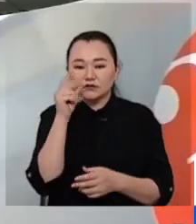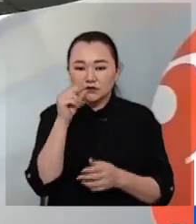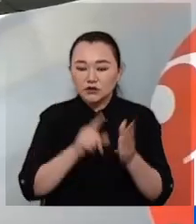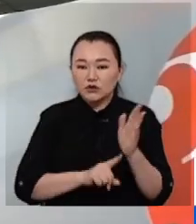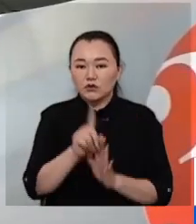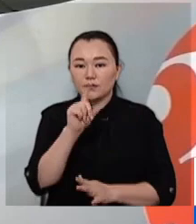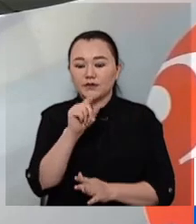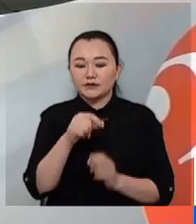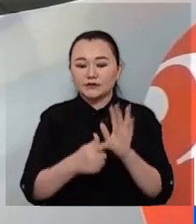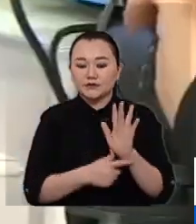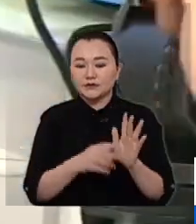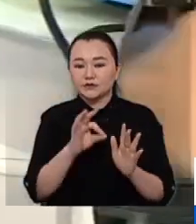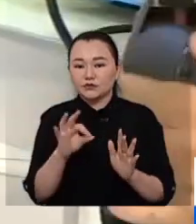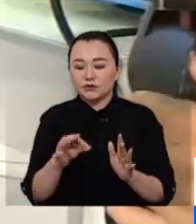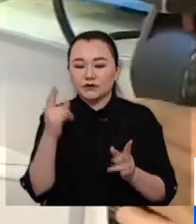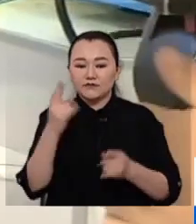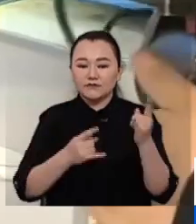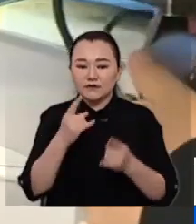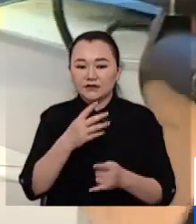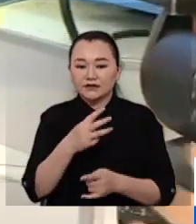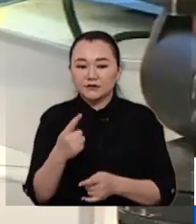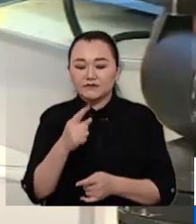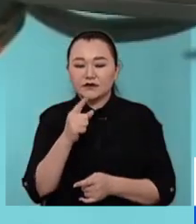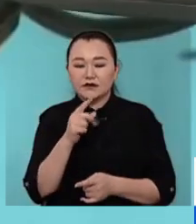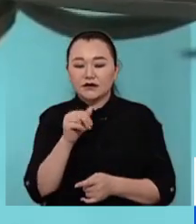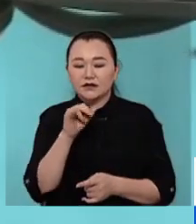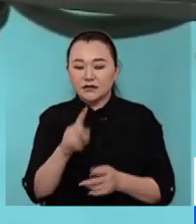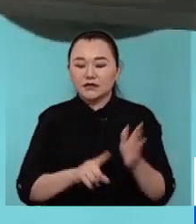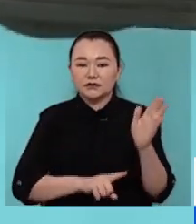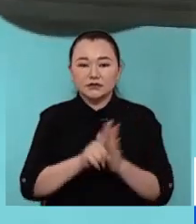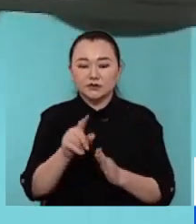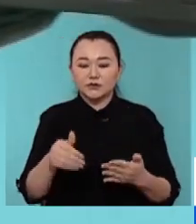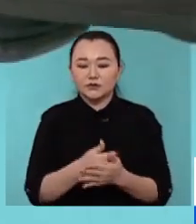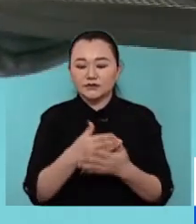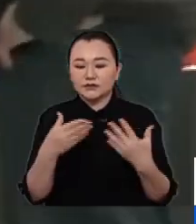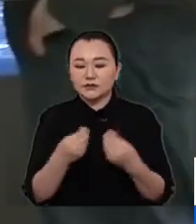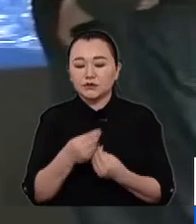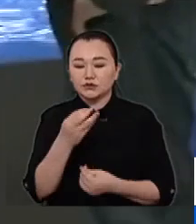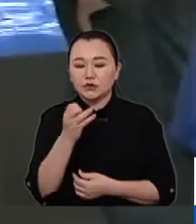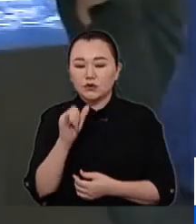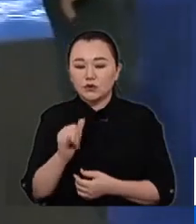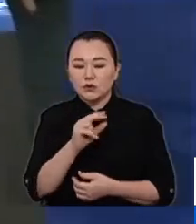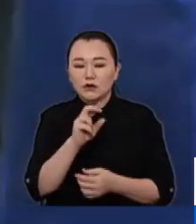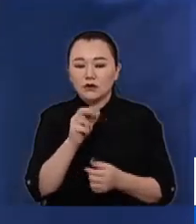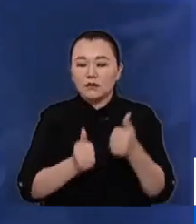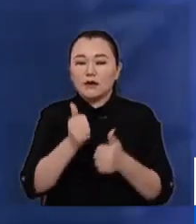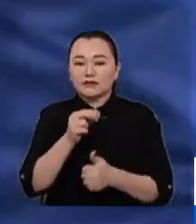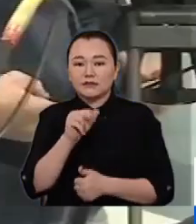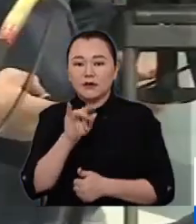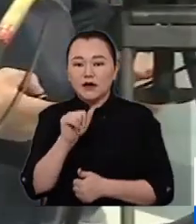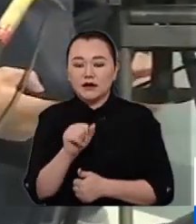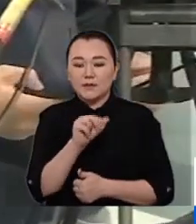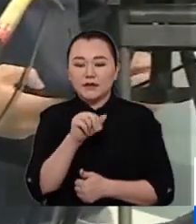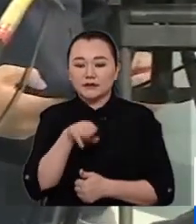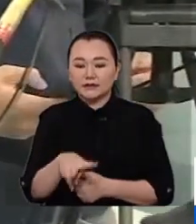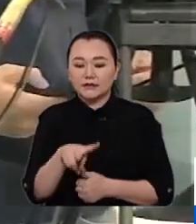понедельник в 17:00 в эфире 31 канала стартует новое семейное шоу «Battle Par». Редакторы шоу